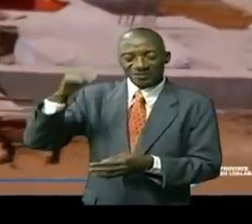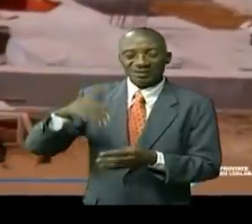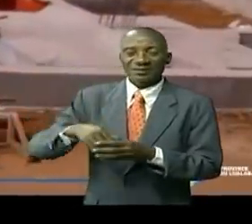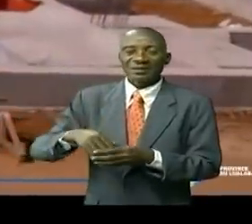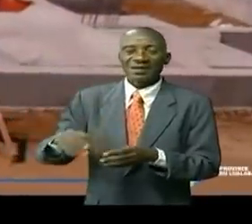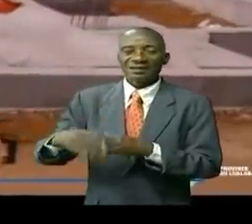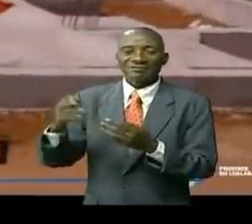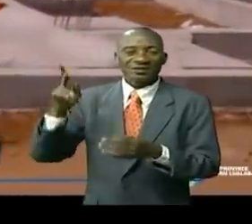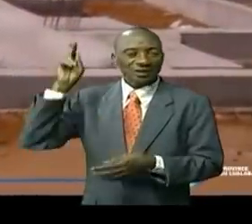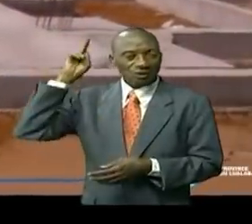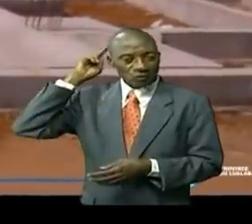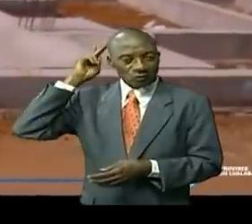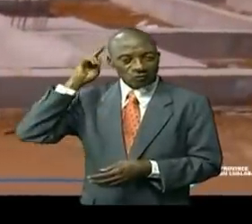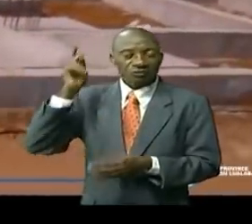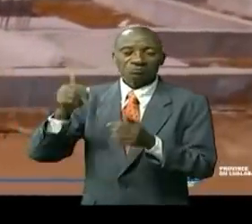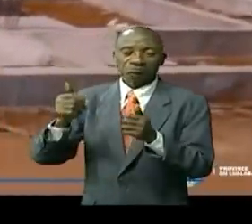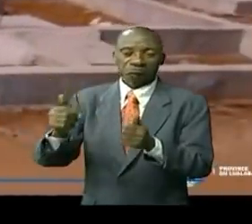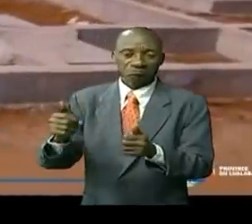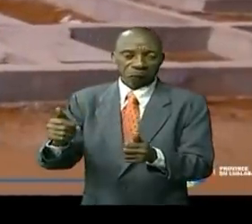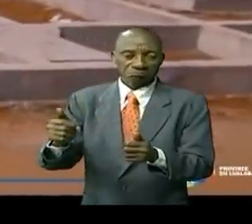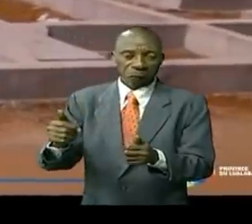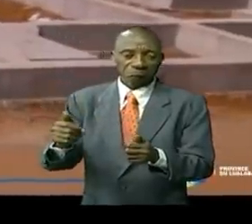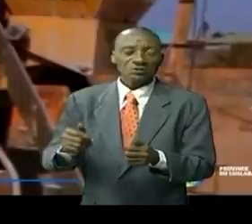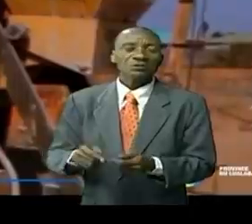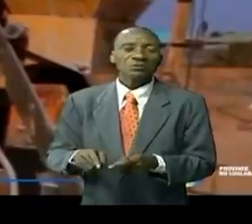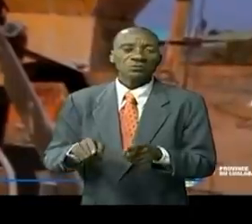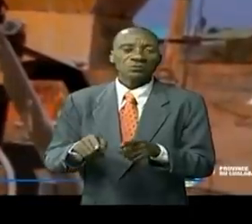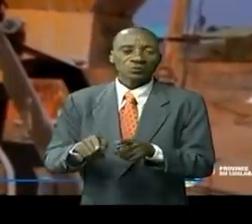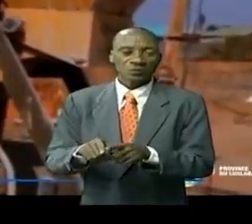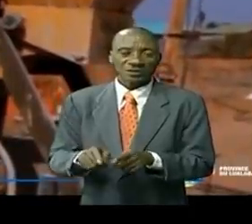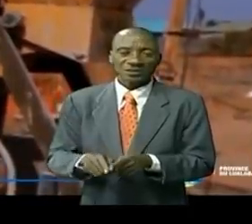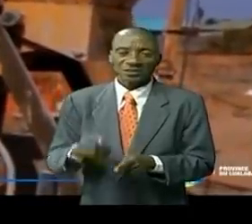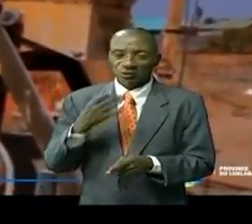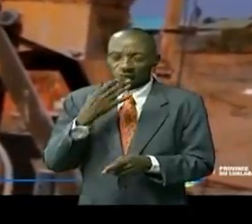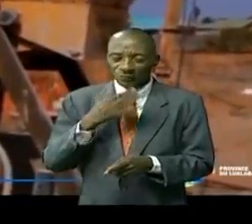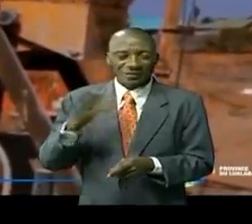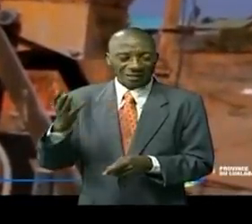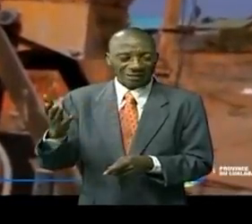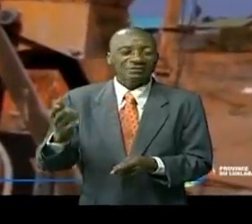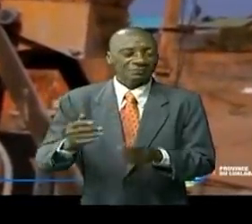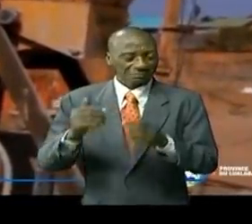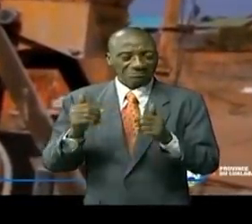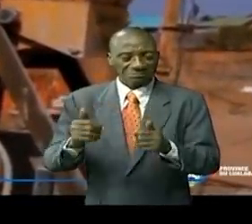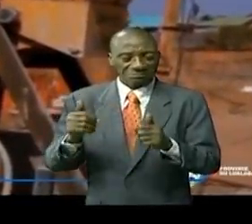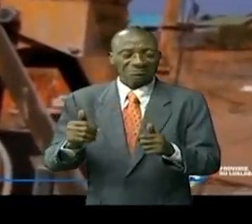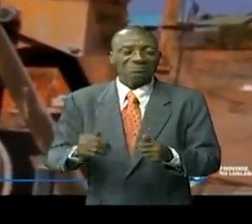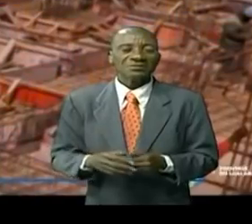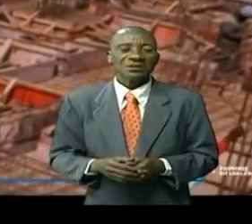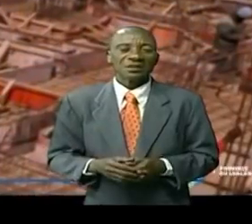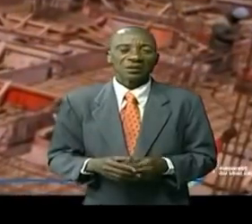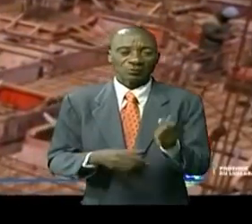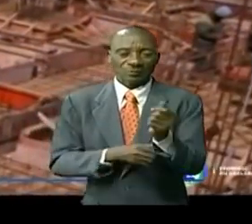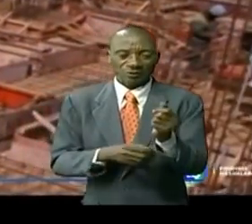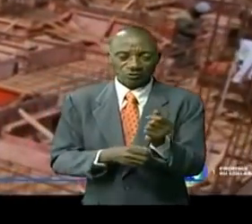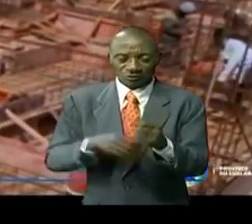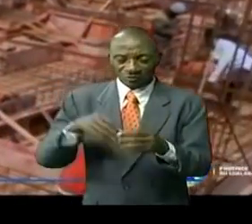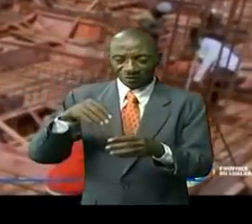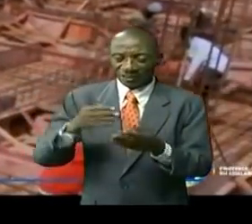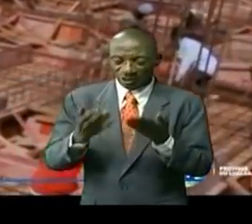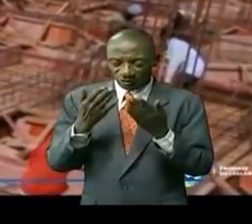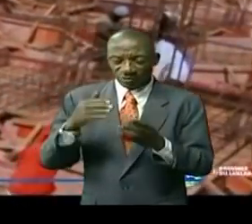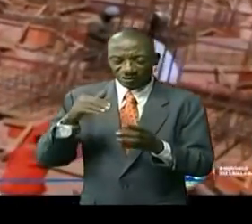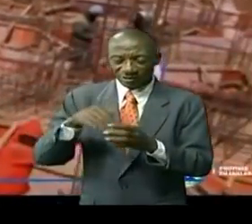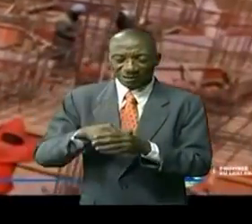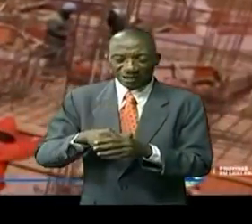amorcés dans l'enceinte de l'hôpital général de référence Mwangeji, ce qui permettra aux étudiants en médecine d'évoluer dans les meilleures conditions et